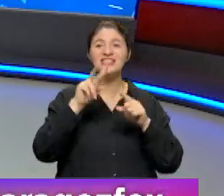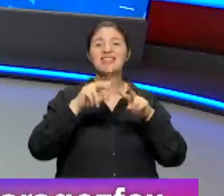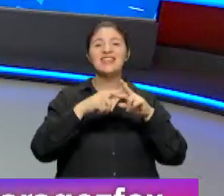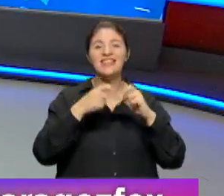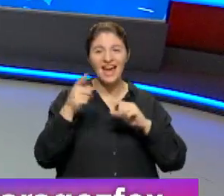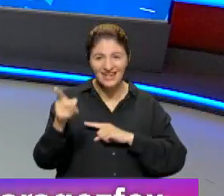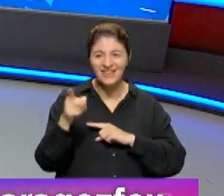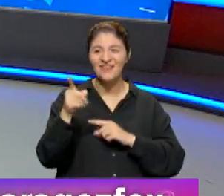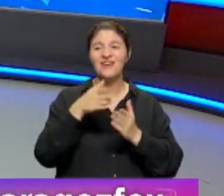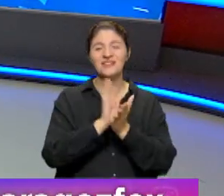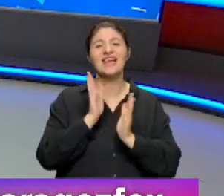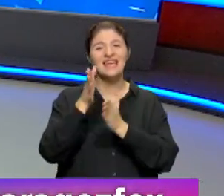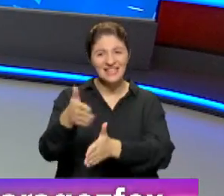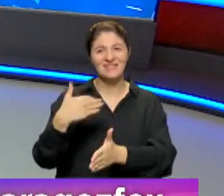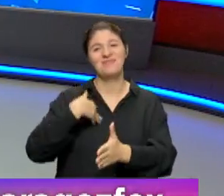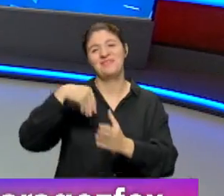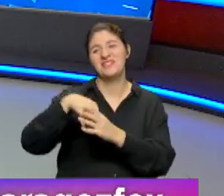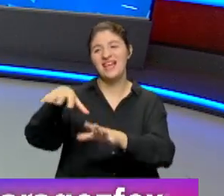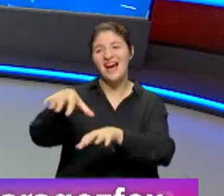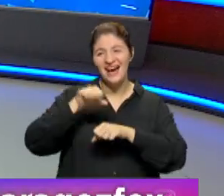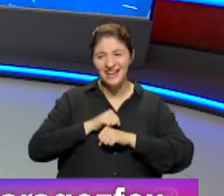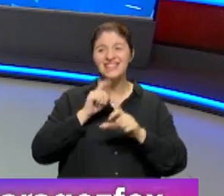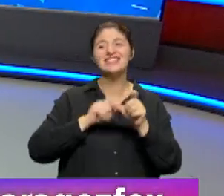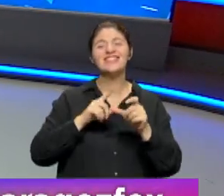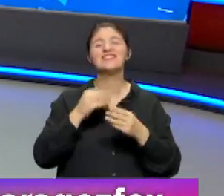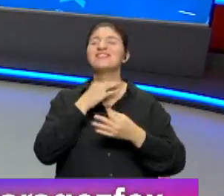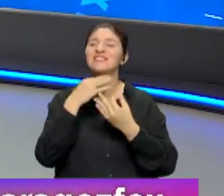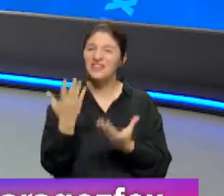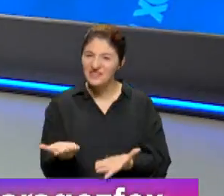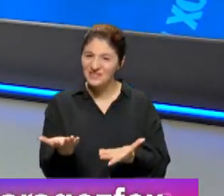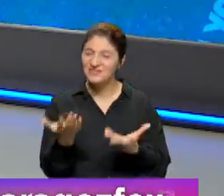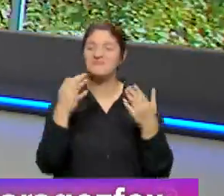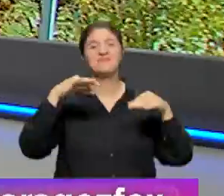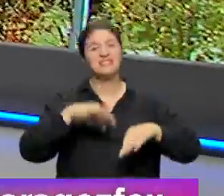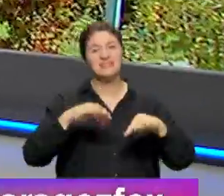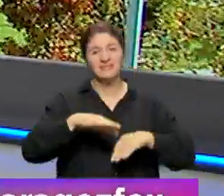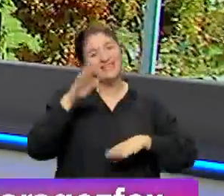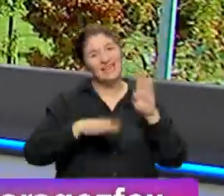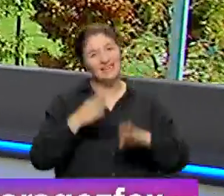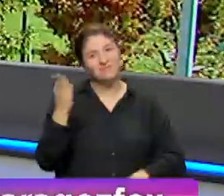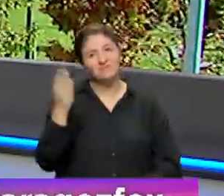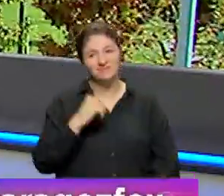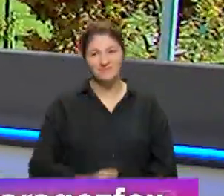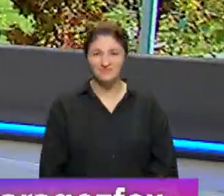Çınar ödüllerimiz Gitti bizim için aldı Çınar'a da teşekkür ediyoruz şimdi